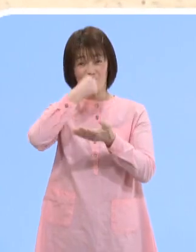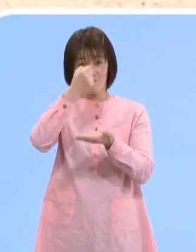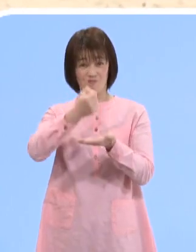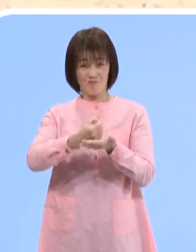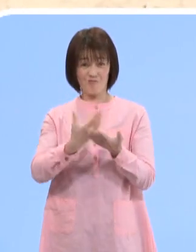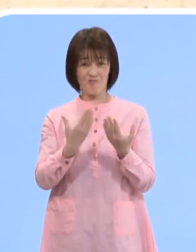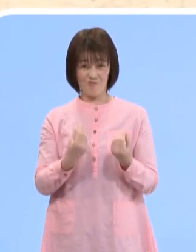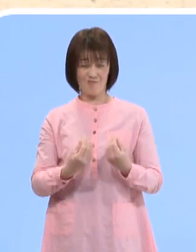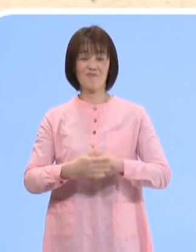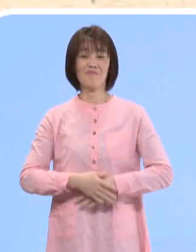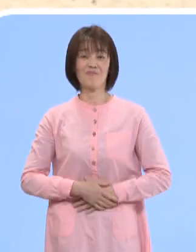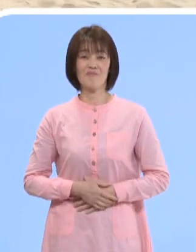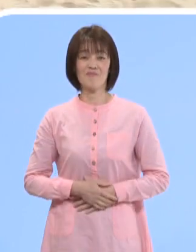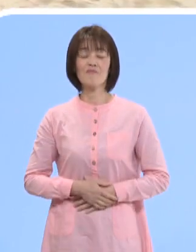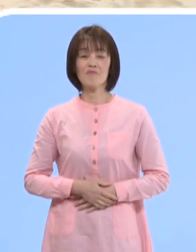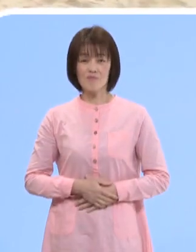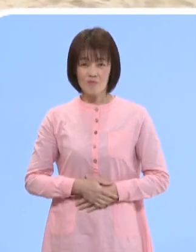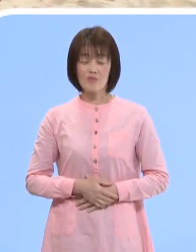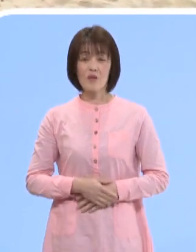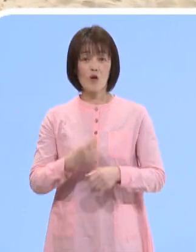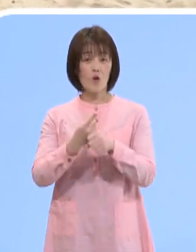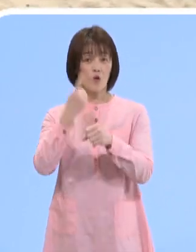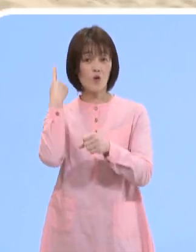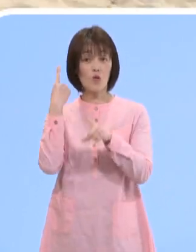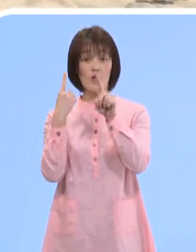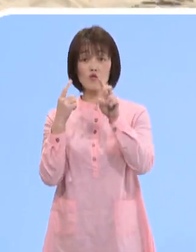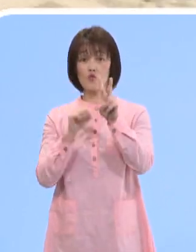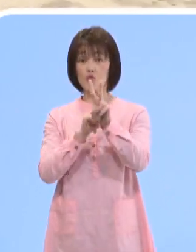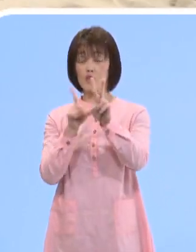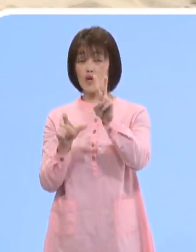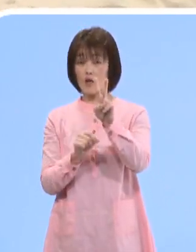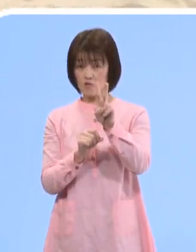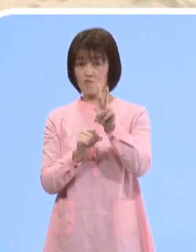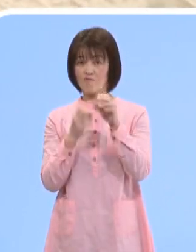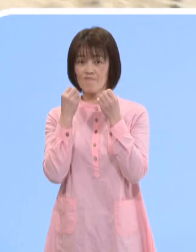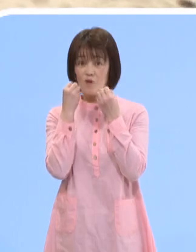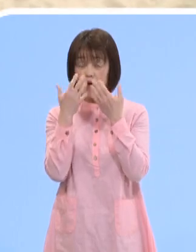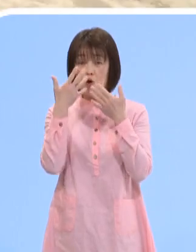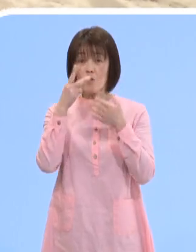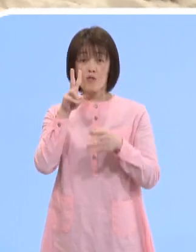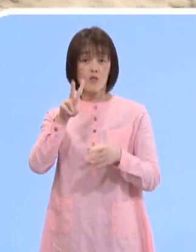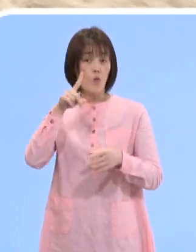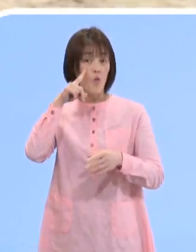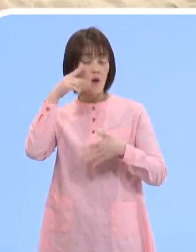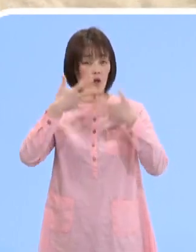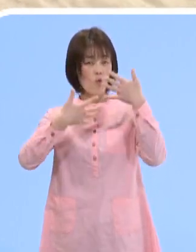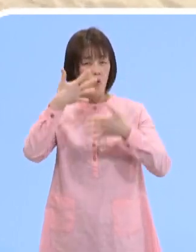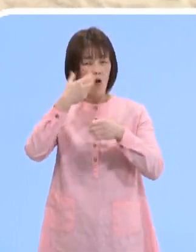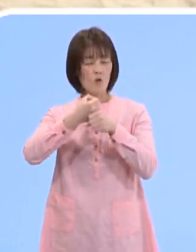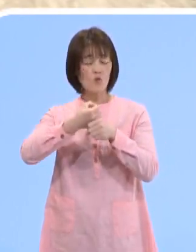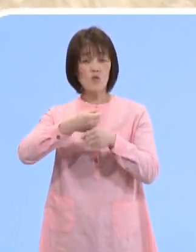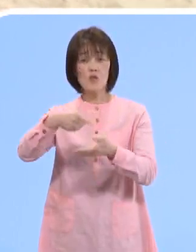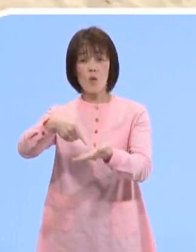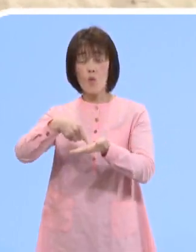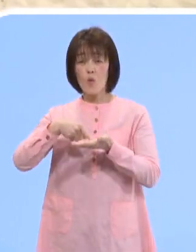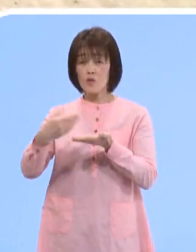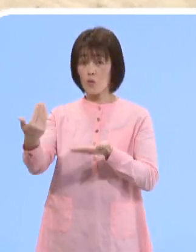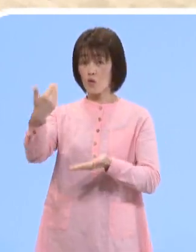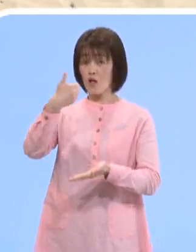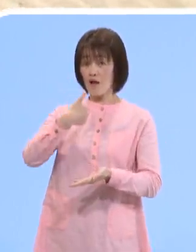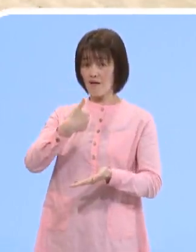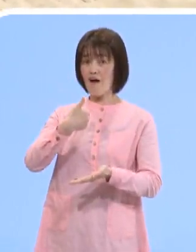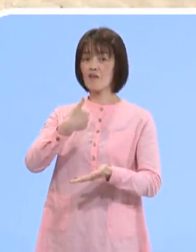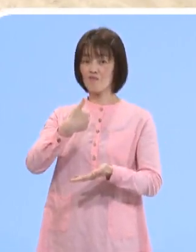ではないかなと。 さらに去年の12月、新しい映画を作ってほしいとオファーがあ